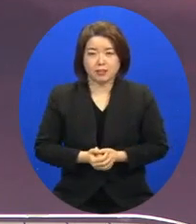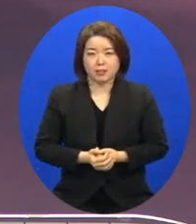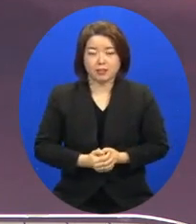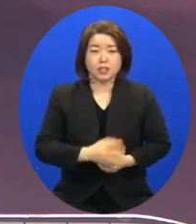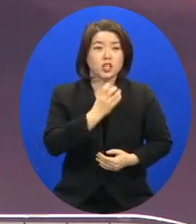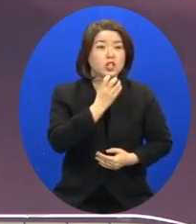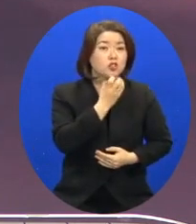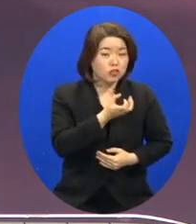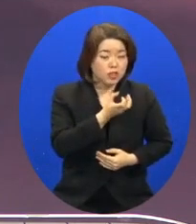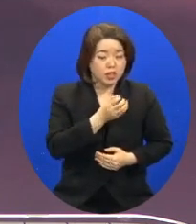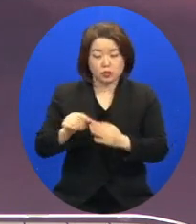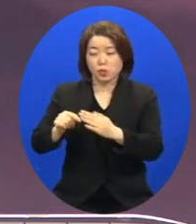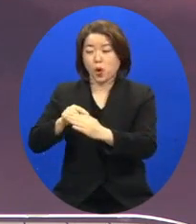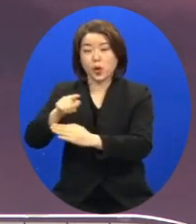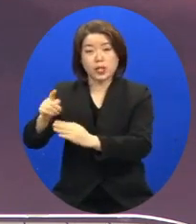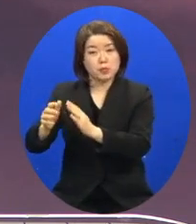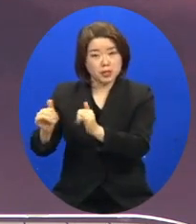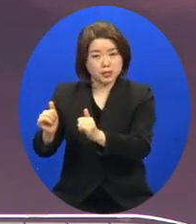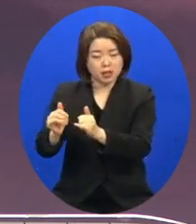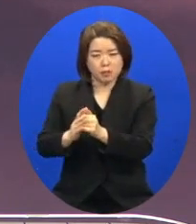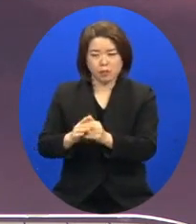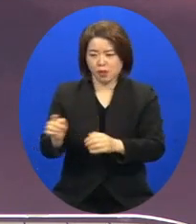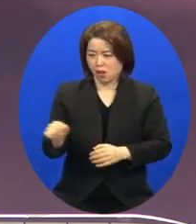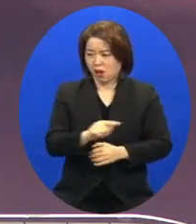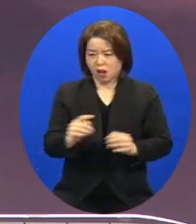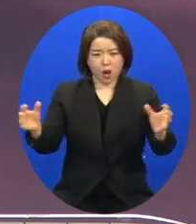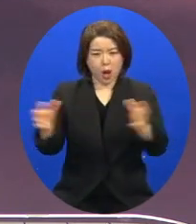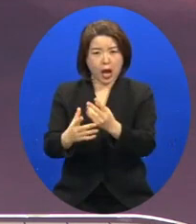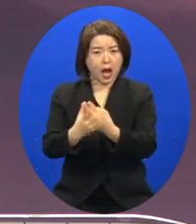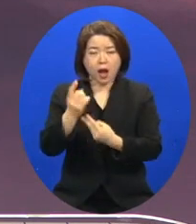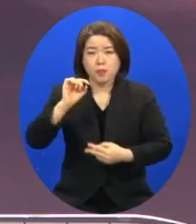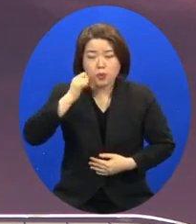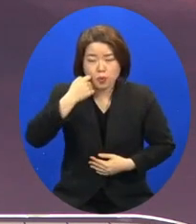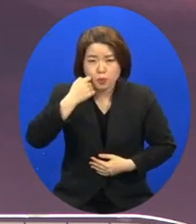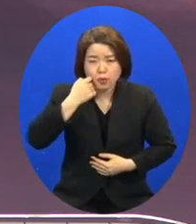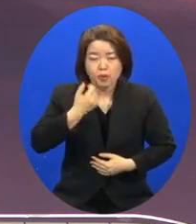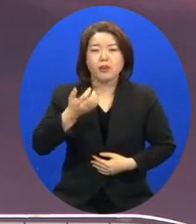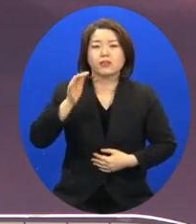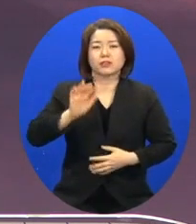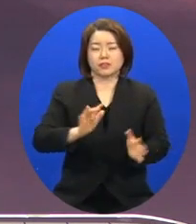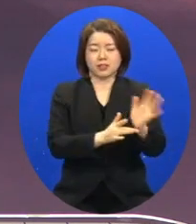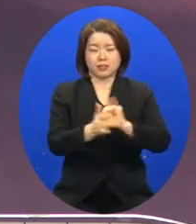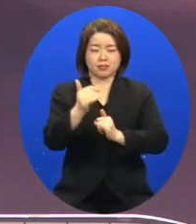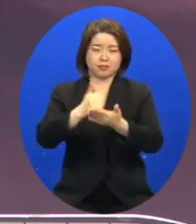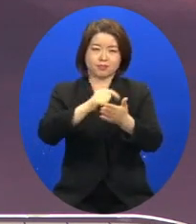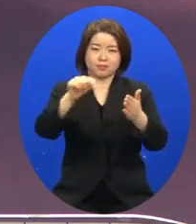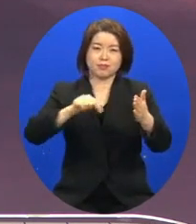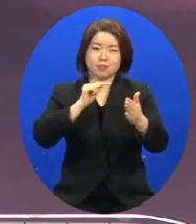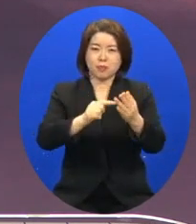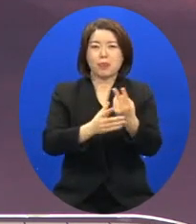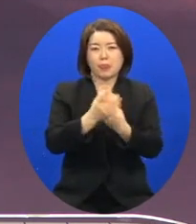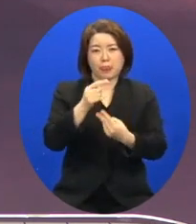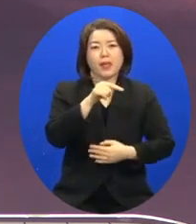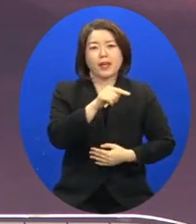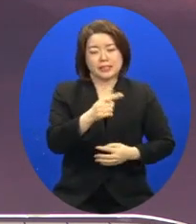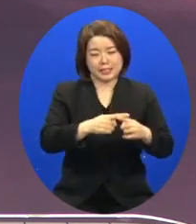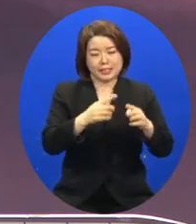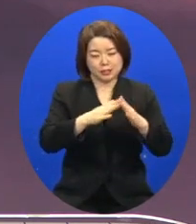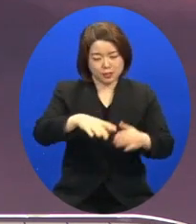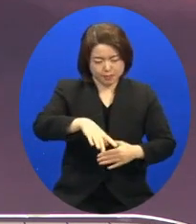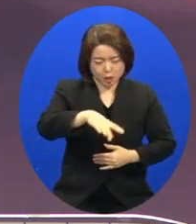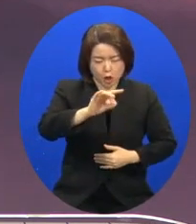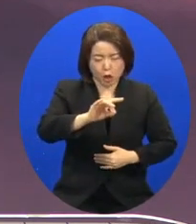이방인, 이건 도무지 하나 될 수 없는 부류의 사람인데 예수님 안에서 하나가 되었어요. 이게 초대교회예요.